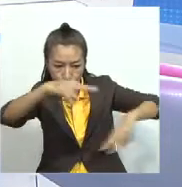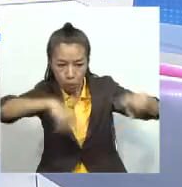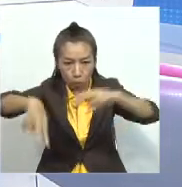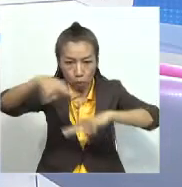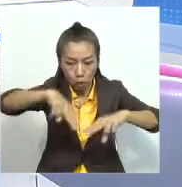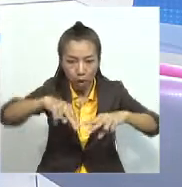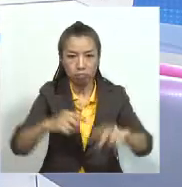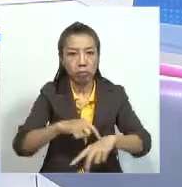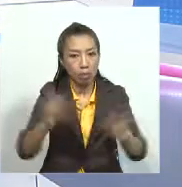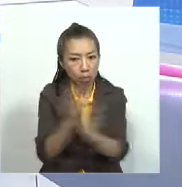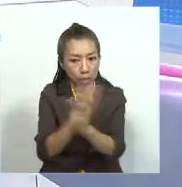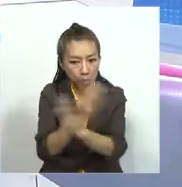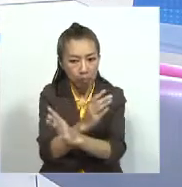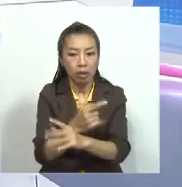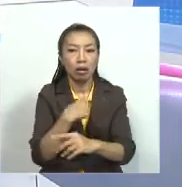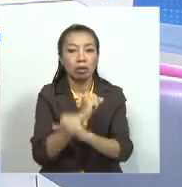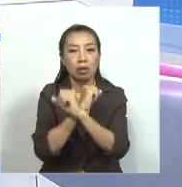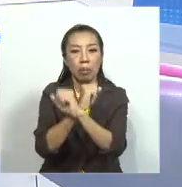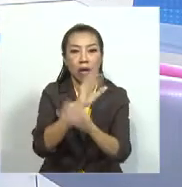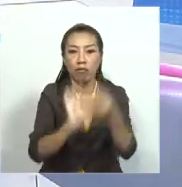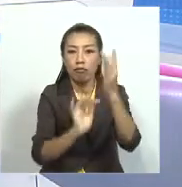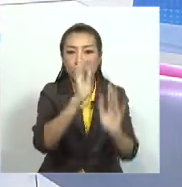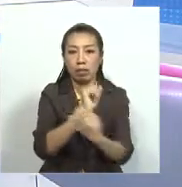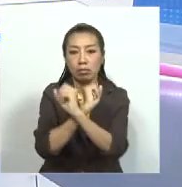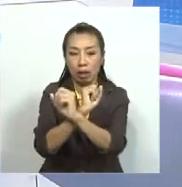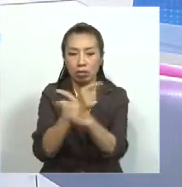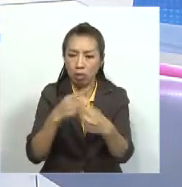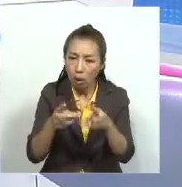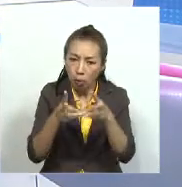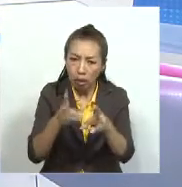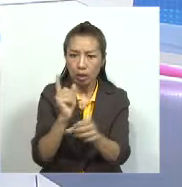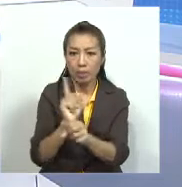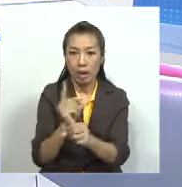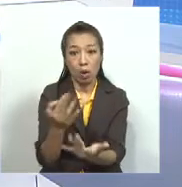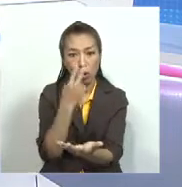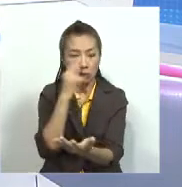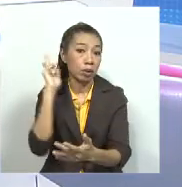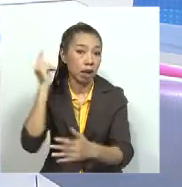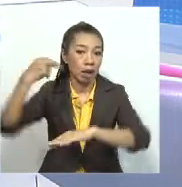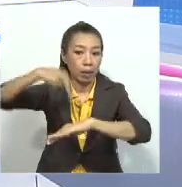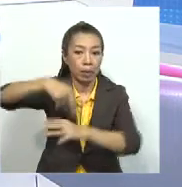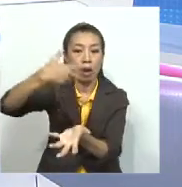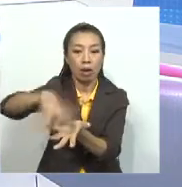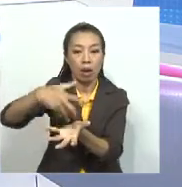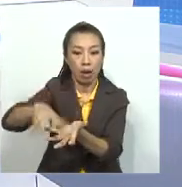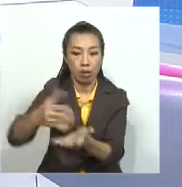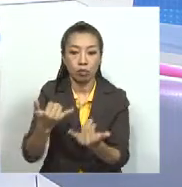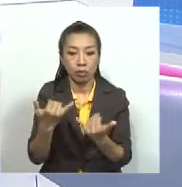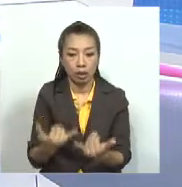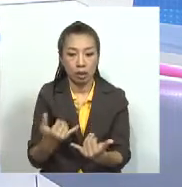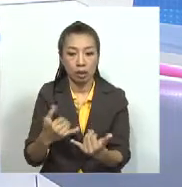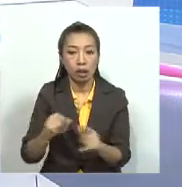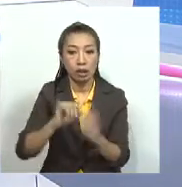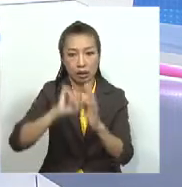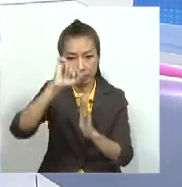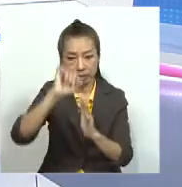จตราสถานการณ์ป้องกันไฟป่าอย่างต่อเนื่องแต่ว่ามาตรการของเขาเป็นยังไงนะคะไปติดตามจากคุณจารุวรรณจารุจินดารายงานส